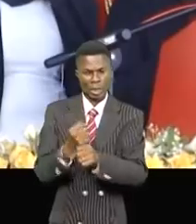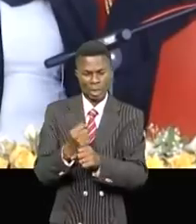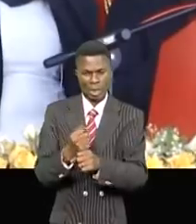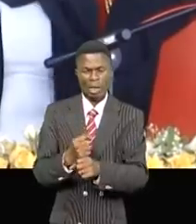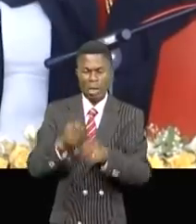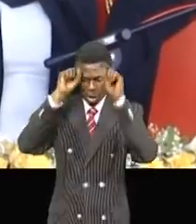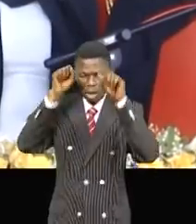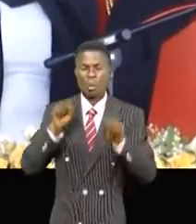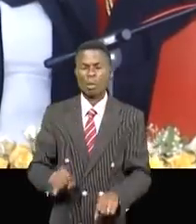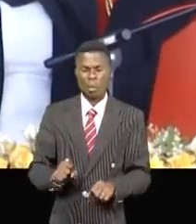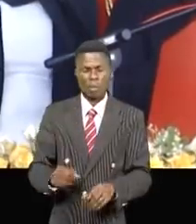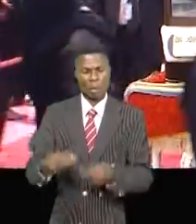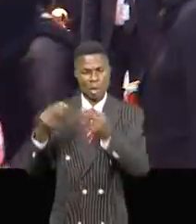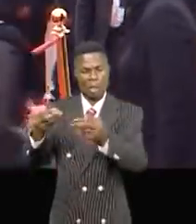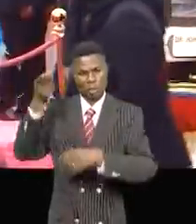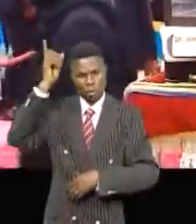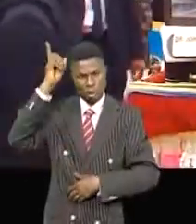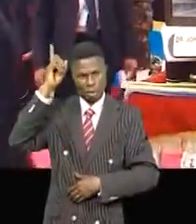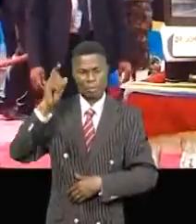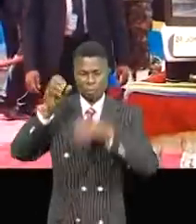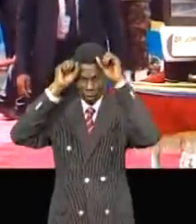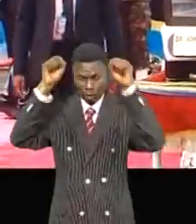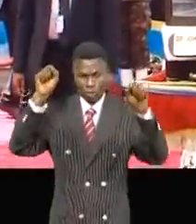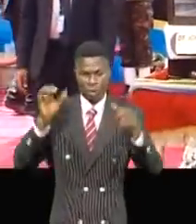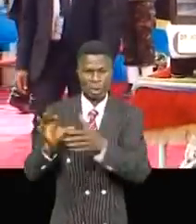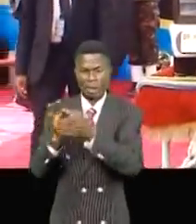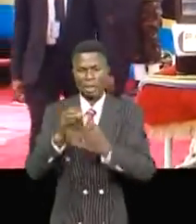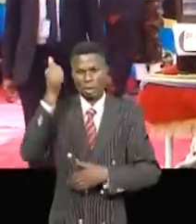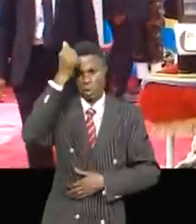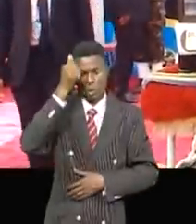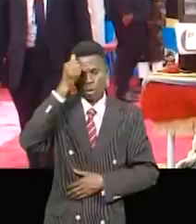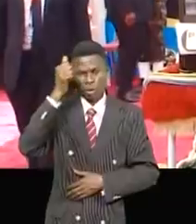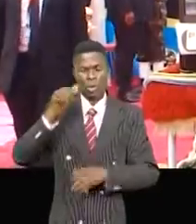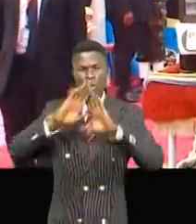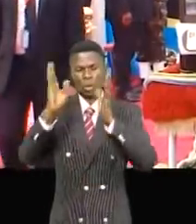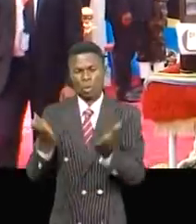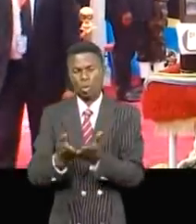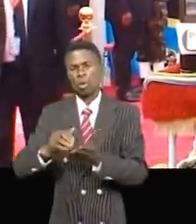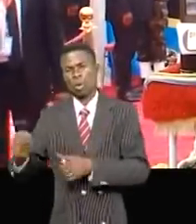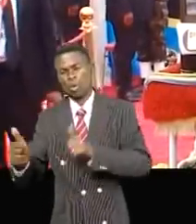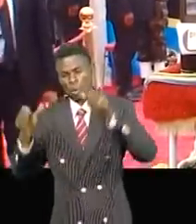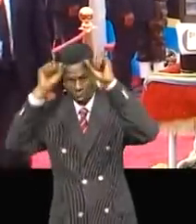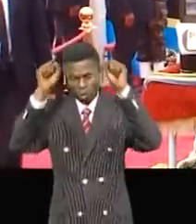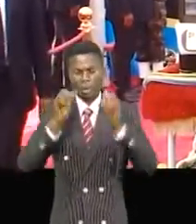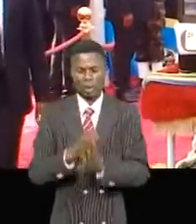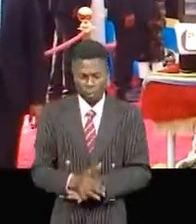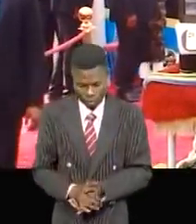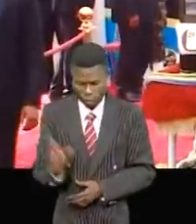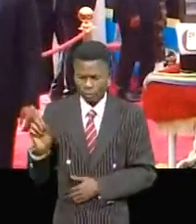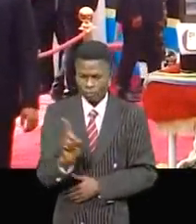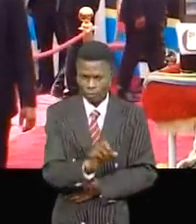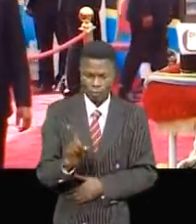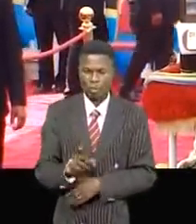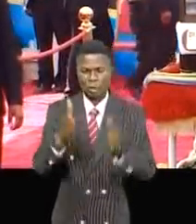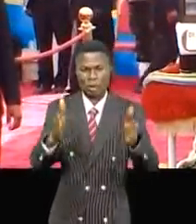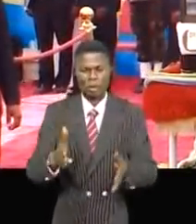son prédécesseur John Magufuli. Le président de l'Union africaine et tous les autres chefs d'État se sont inclinés tour à tour devant la